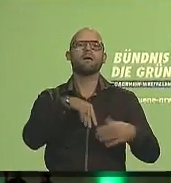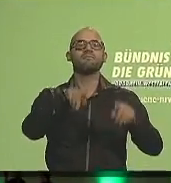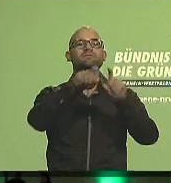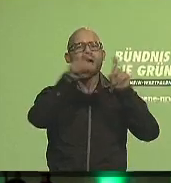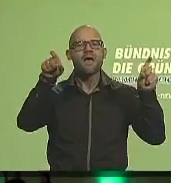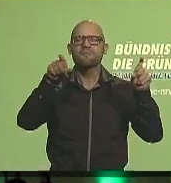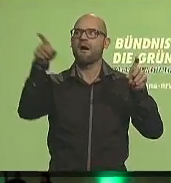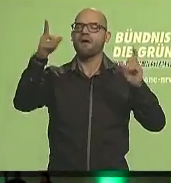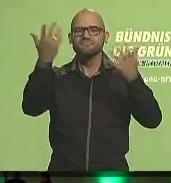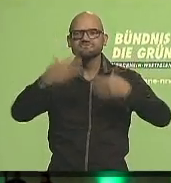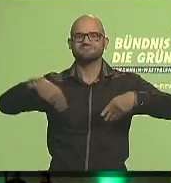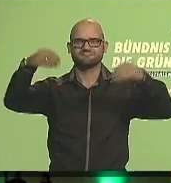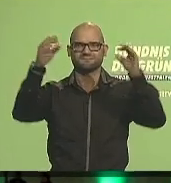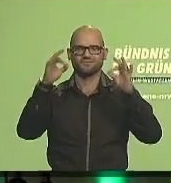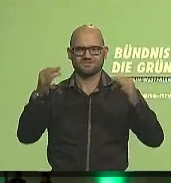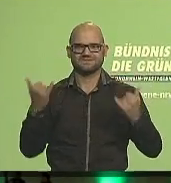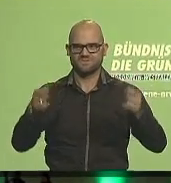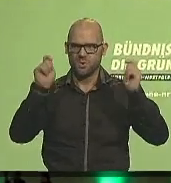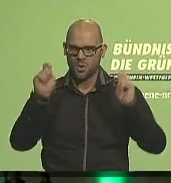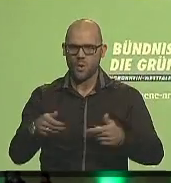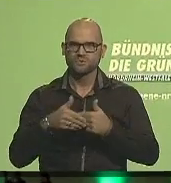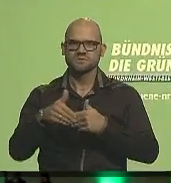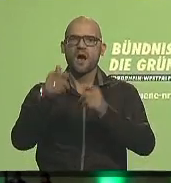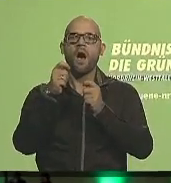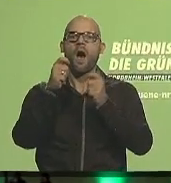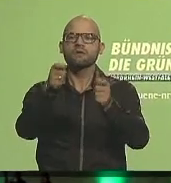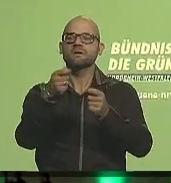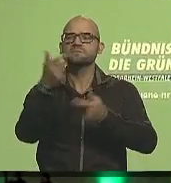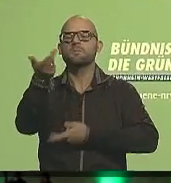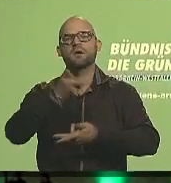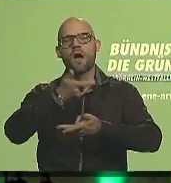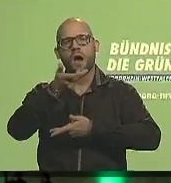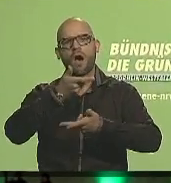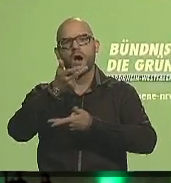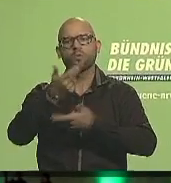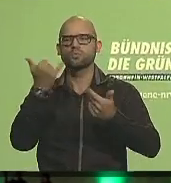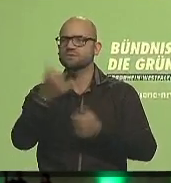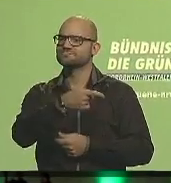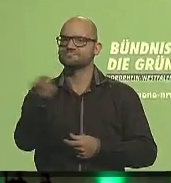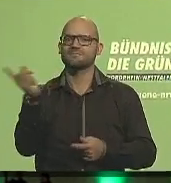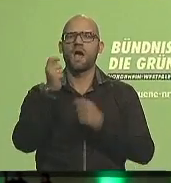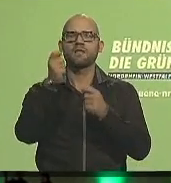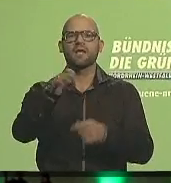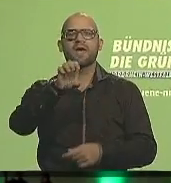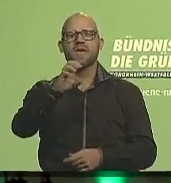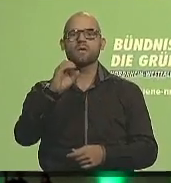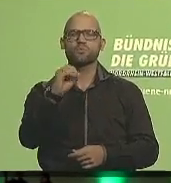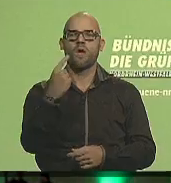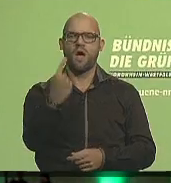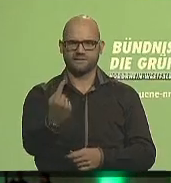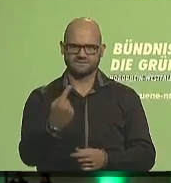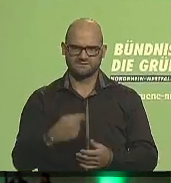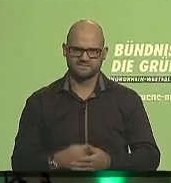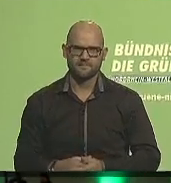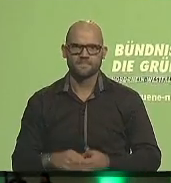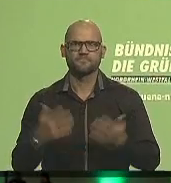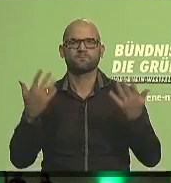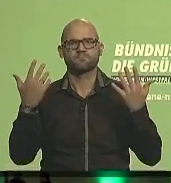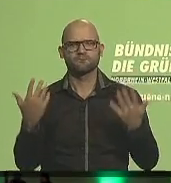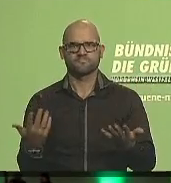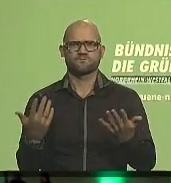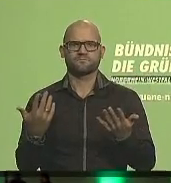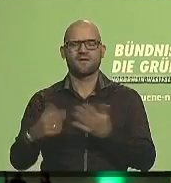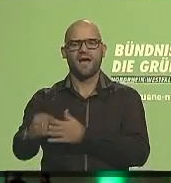heute haben. Wir gehen jetzt in die Antragsberatung. Euch liegt vor der Antrag E01, so schaffen wir die Energiewende durch den